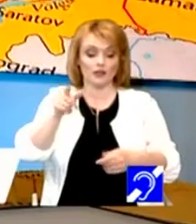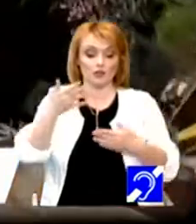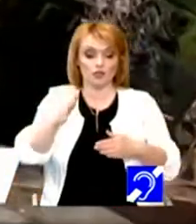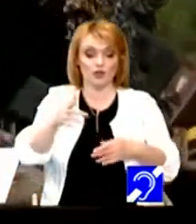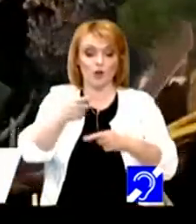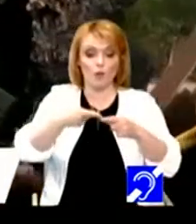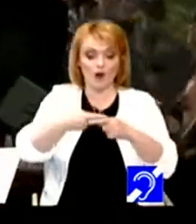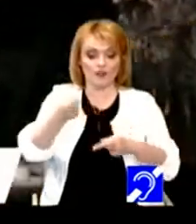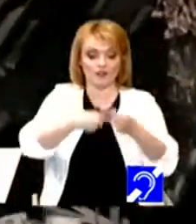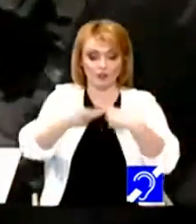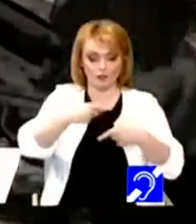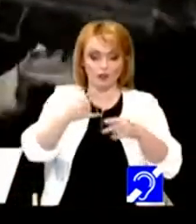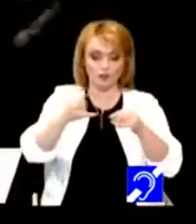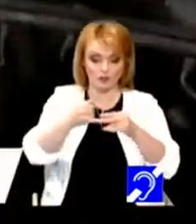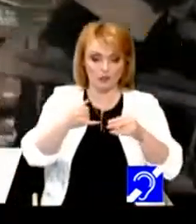întăriri.